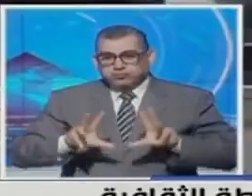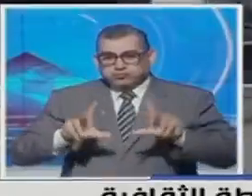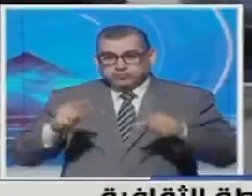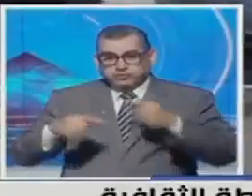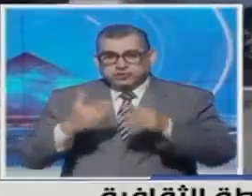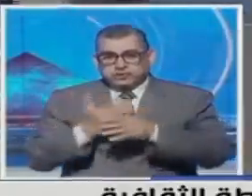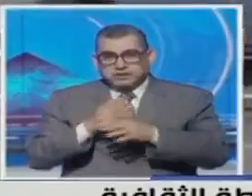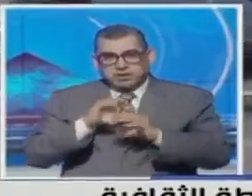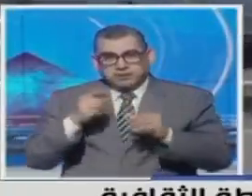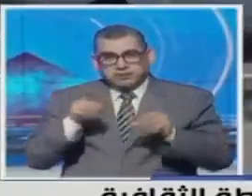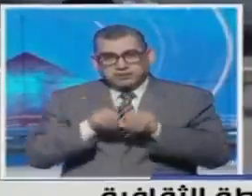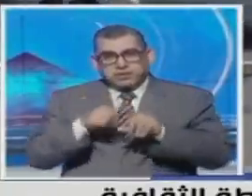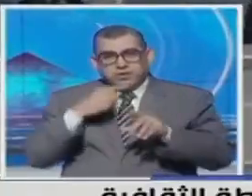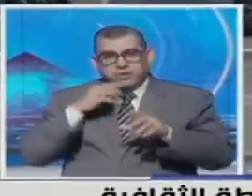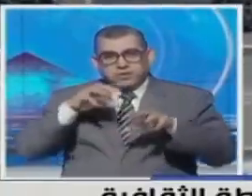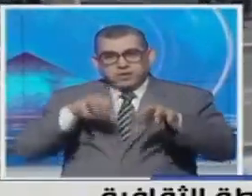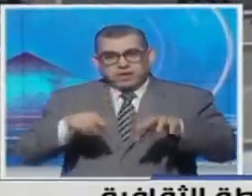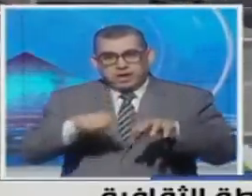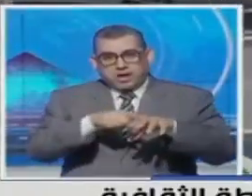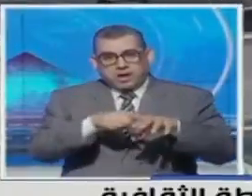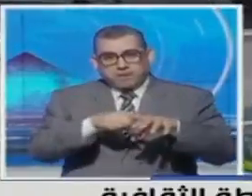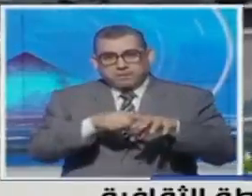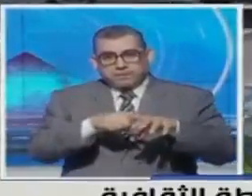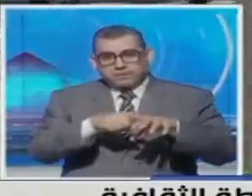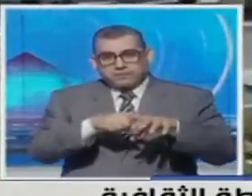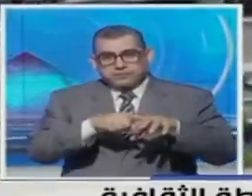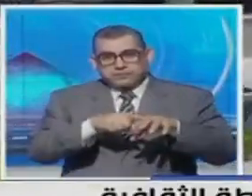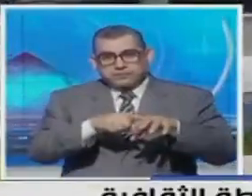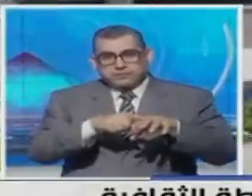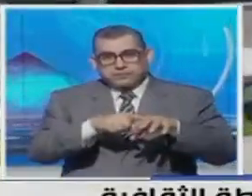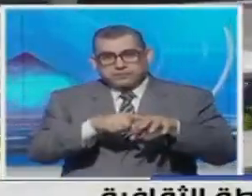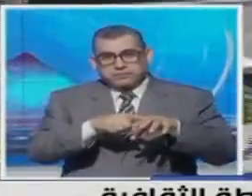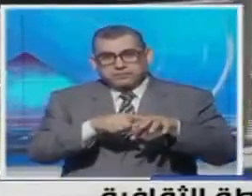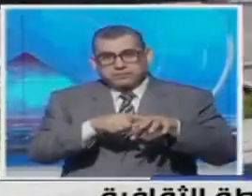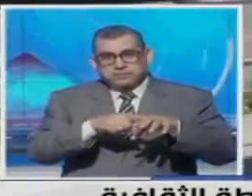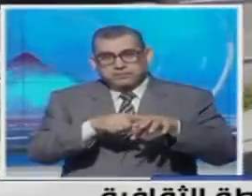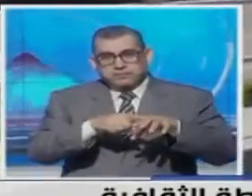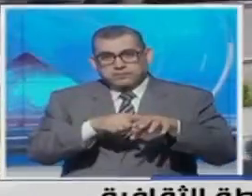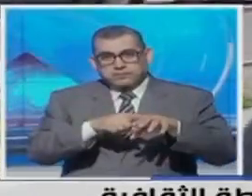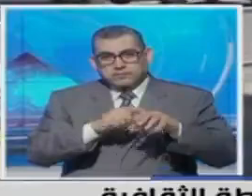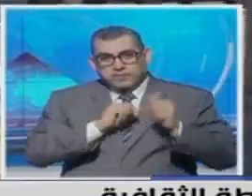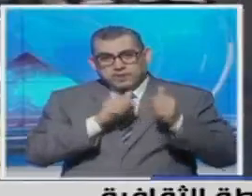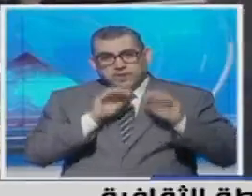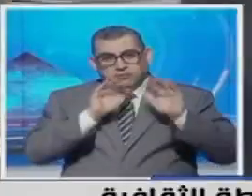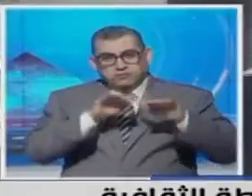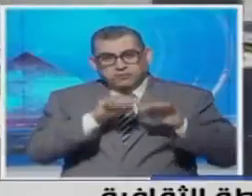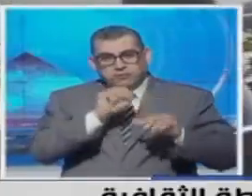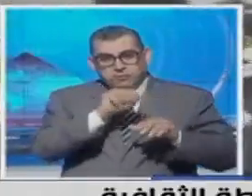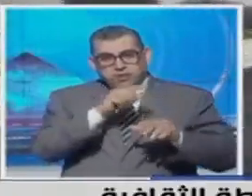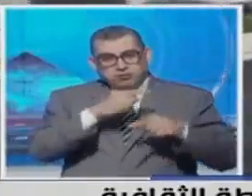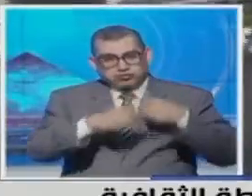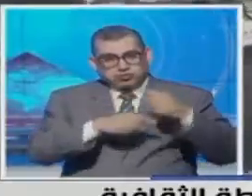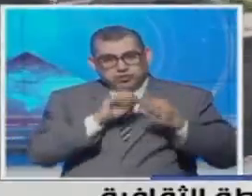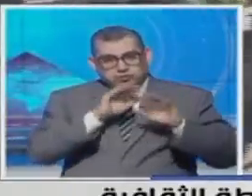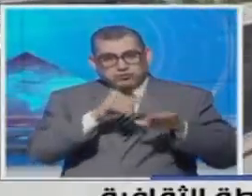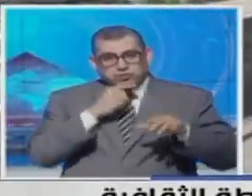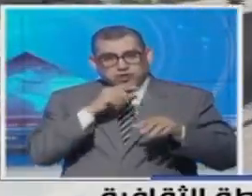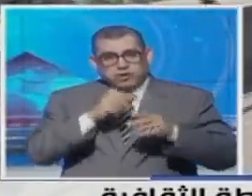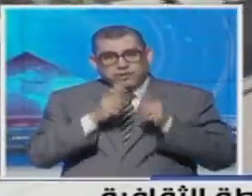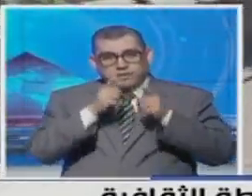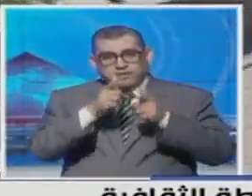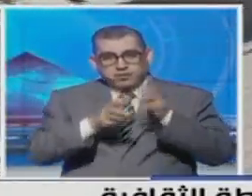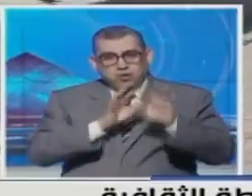إلى جانب الشاطئ الذي يحضر إليه المصطفون الآن. يمكن لاحظنا